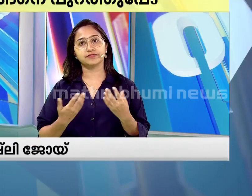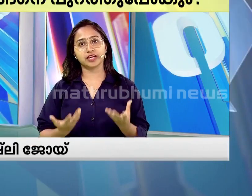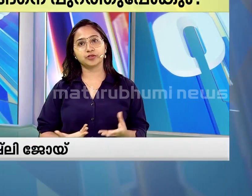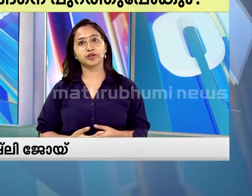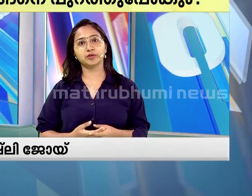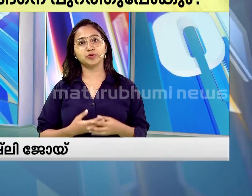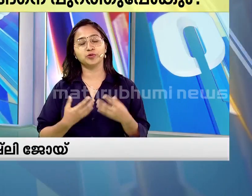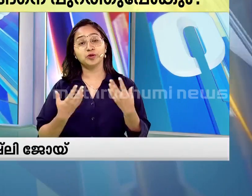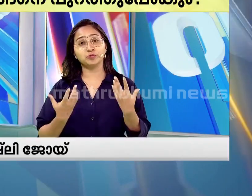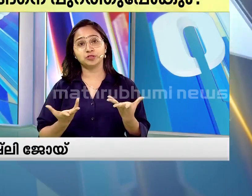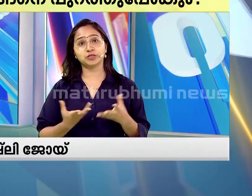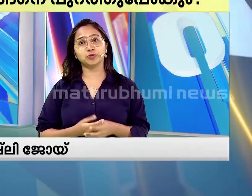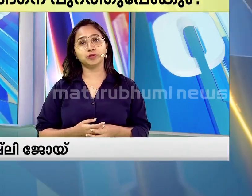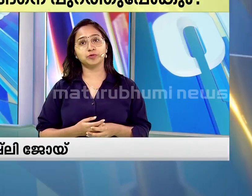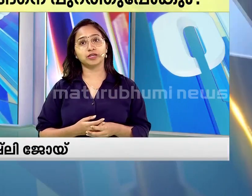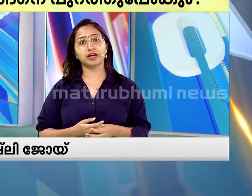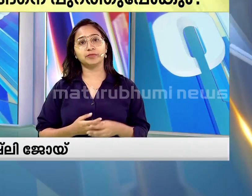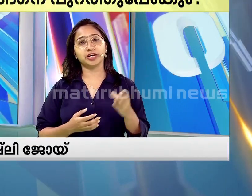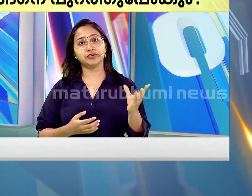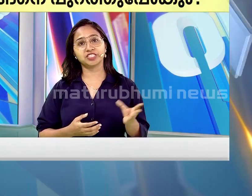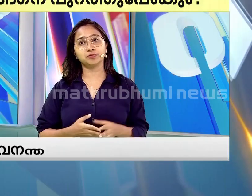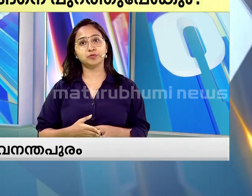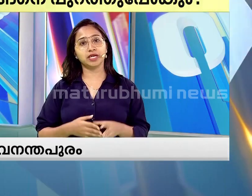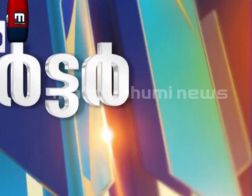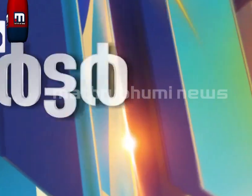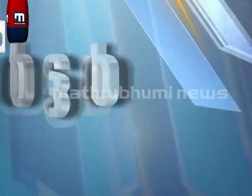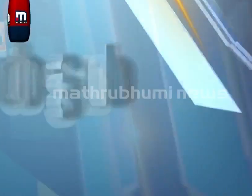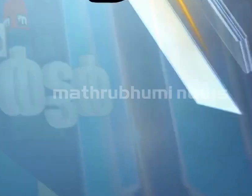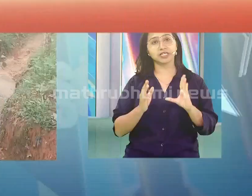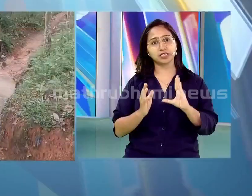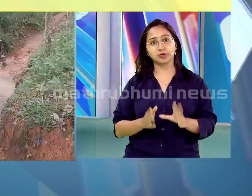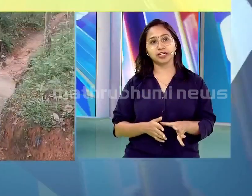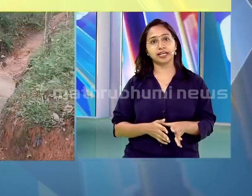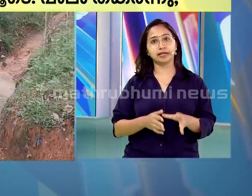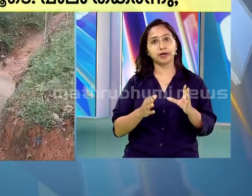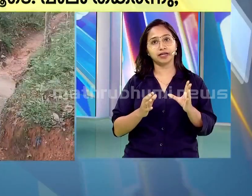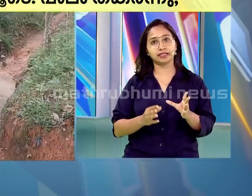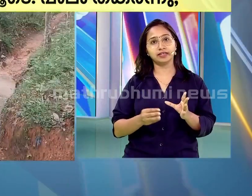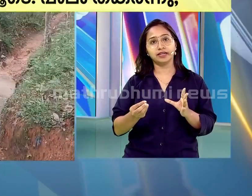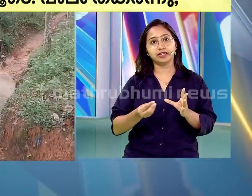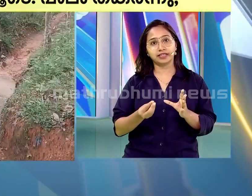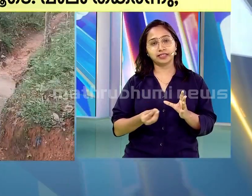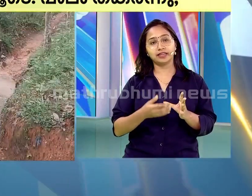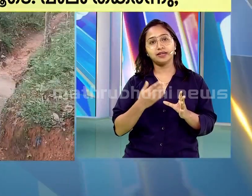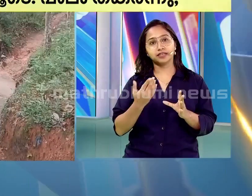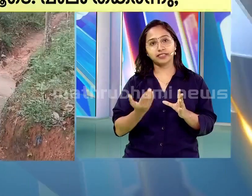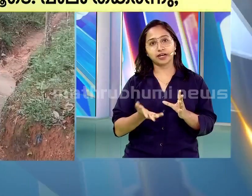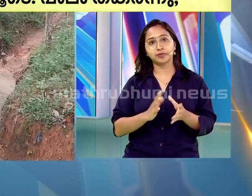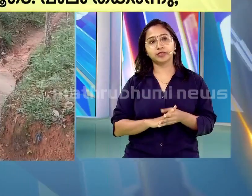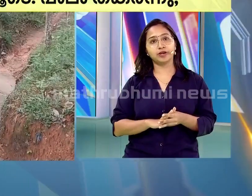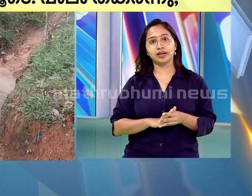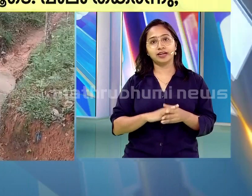അല്ലെങ്കിൽ സംവിധാനത്തോടൊക്കെ നമുക്കൊരു പുച്ഛം തോന്നിപ്പോകുന്നത് കാരണം 2 വർഷം മുൻപേ ഈ പാലത്തിന് പ്രശ്നമുണ്ട് അല്ലെങ്കിൽ പാലത്തിന് ഇത്തരത്തിൽ